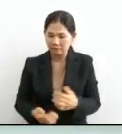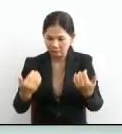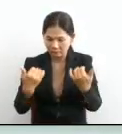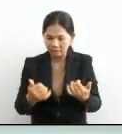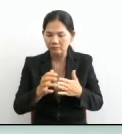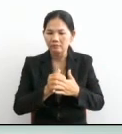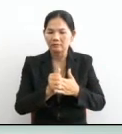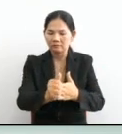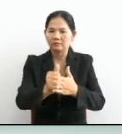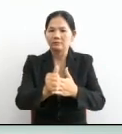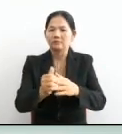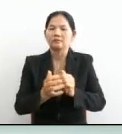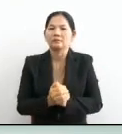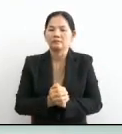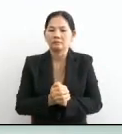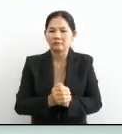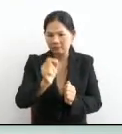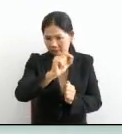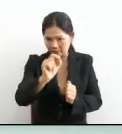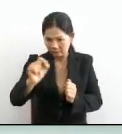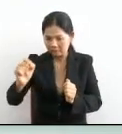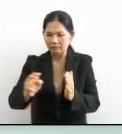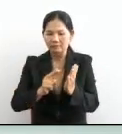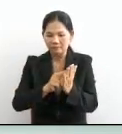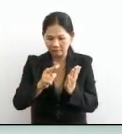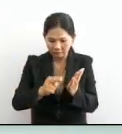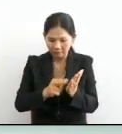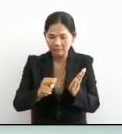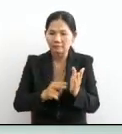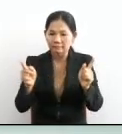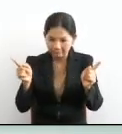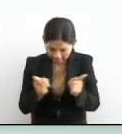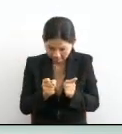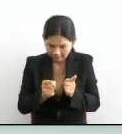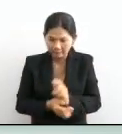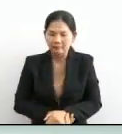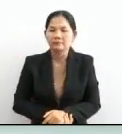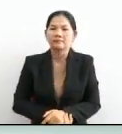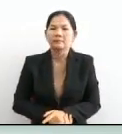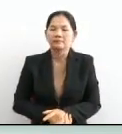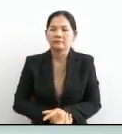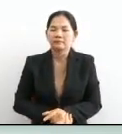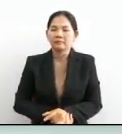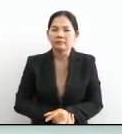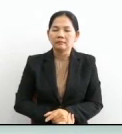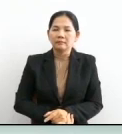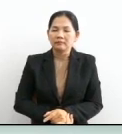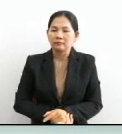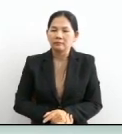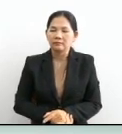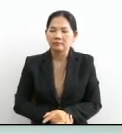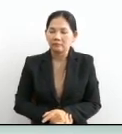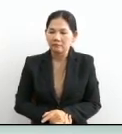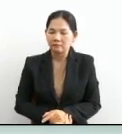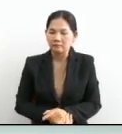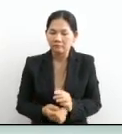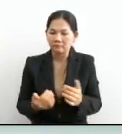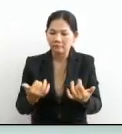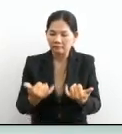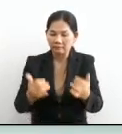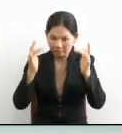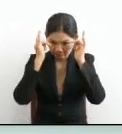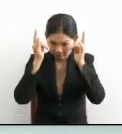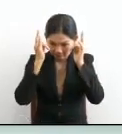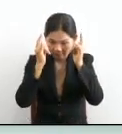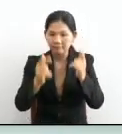nồng nồng con, cha tới sợ sẽ ăn bật khay khay. Chẳng ta còn đăng tế thay nên là cựu nâng bằng riêng cầu nằm phía vậy ta